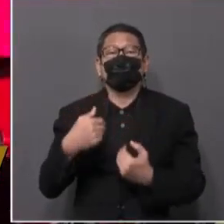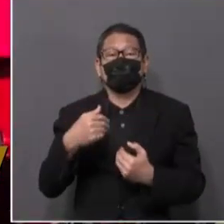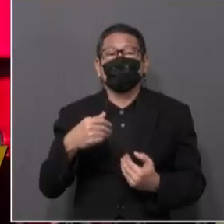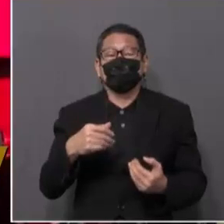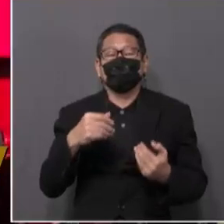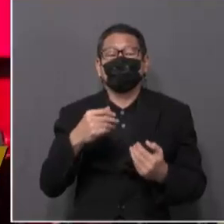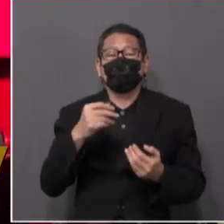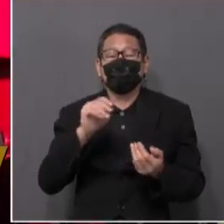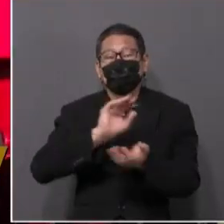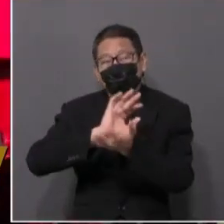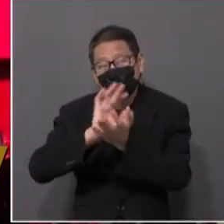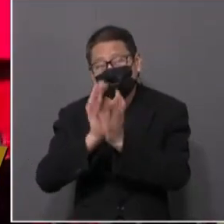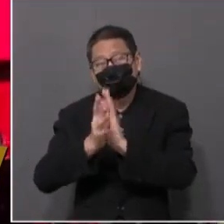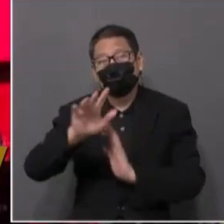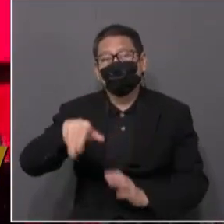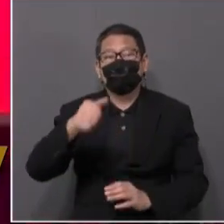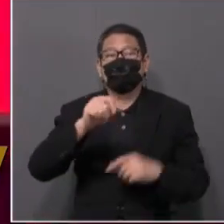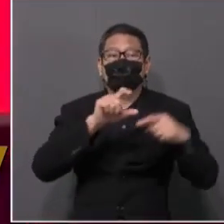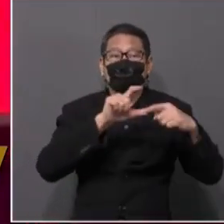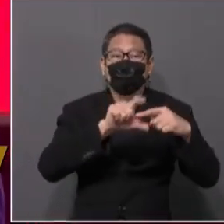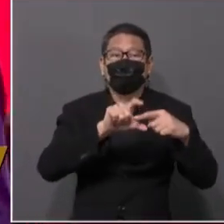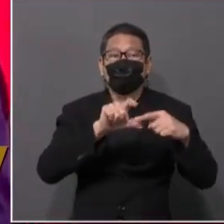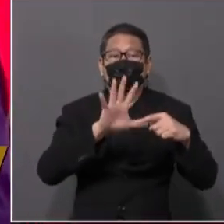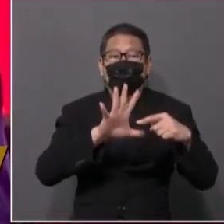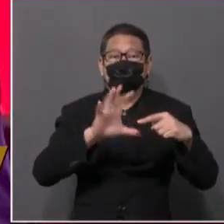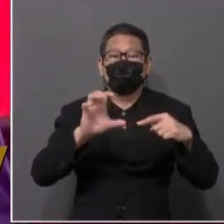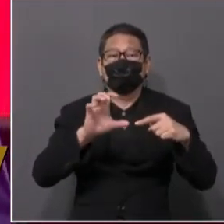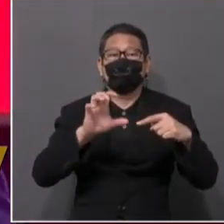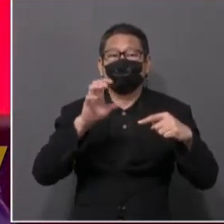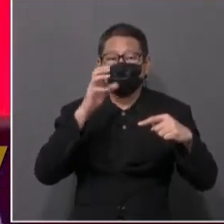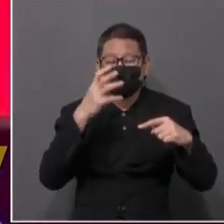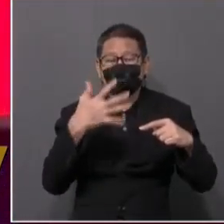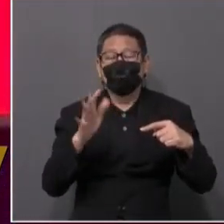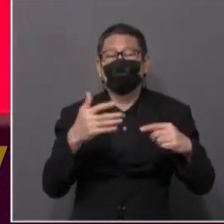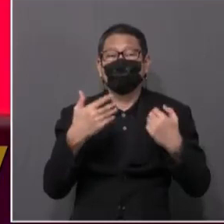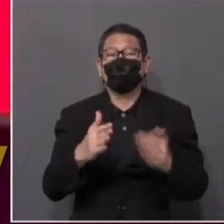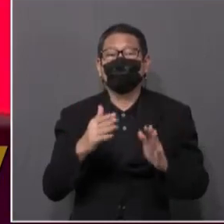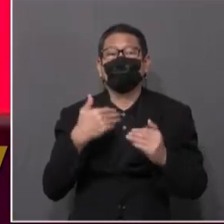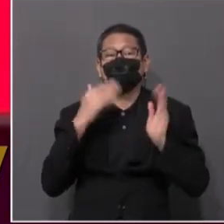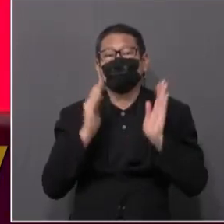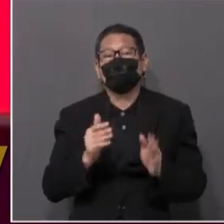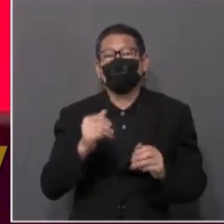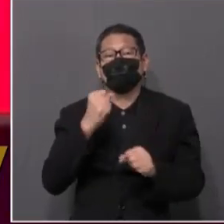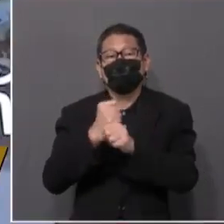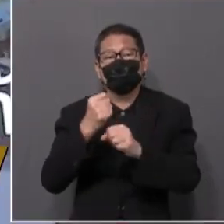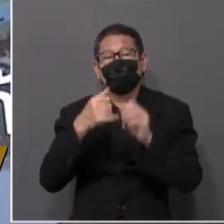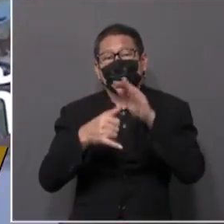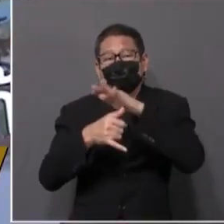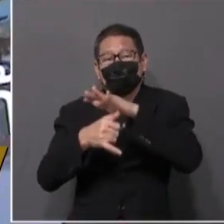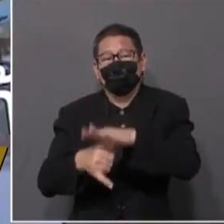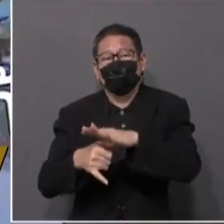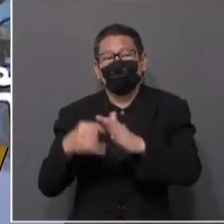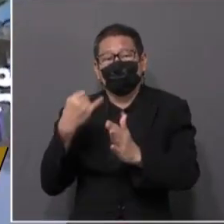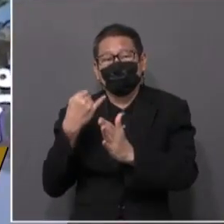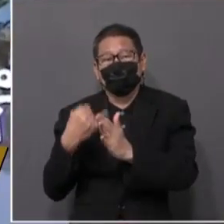สามารทจะพลกชนะมาเป็นระบบ 500 ได้แล้แต่สุท้ายก็ถูกตออยใ้เข็ขัดใช้วิธี